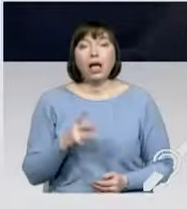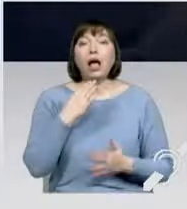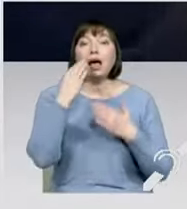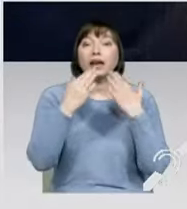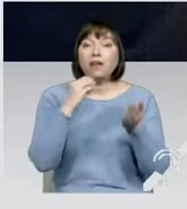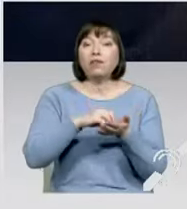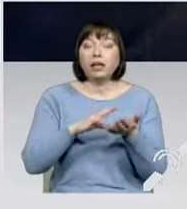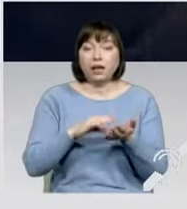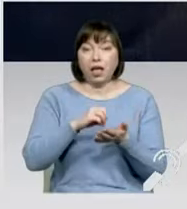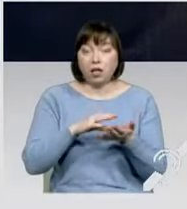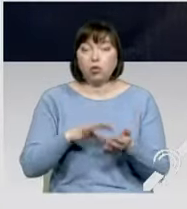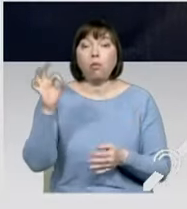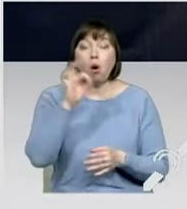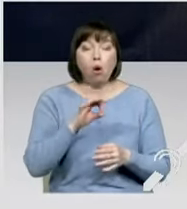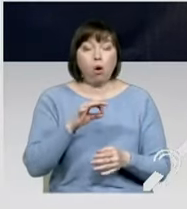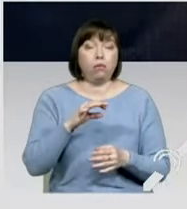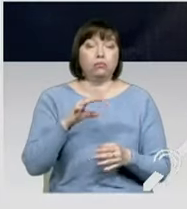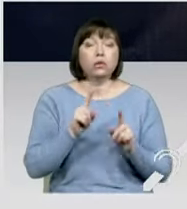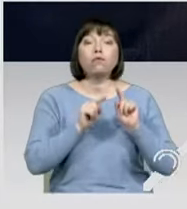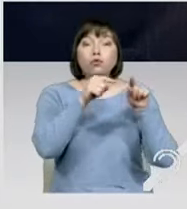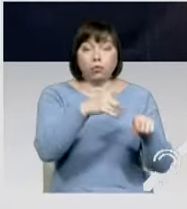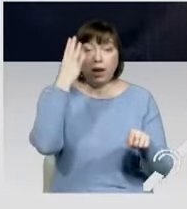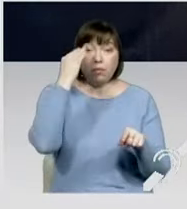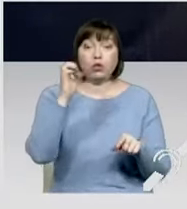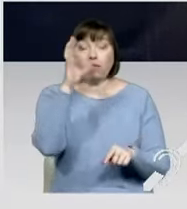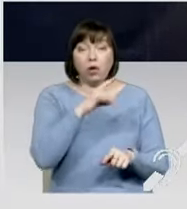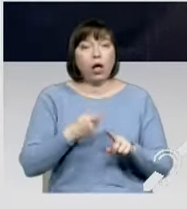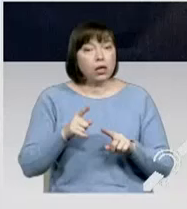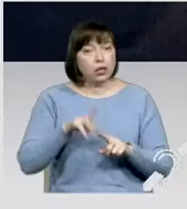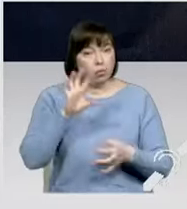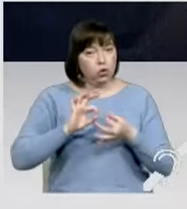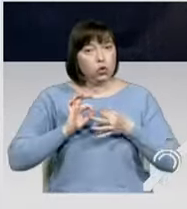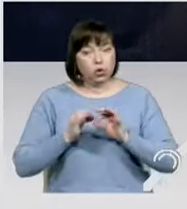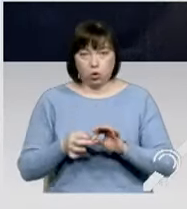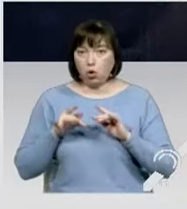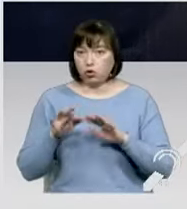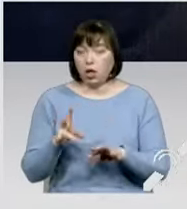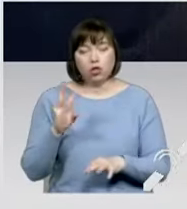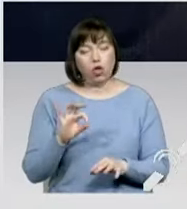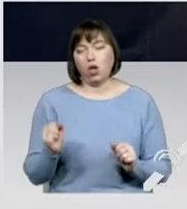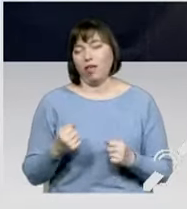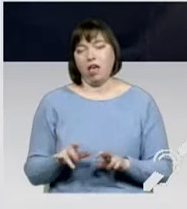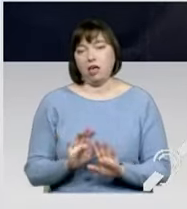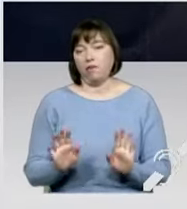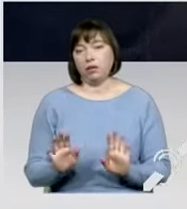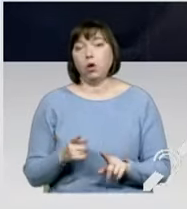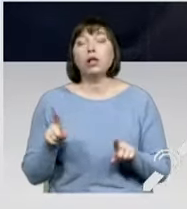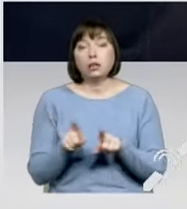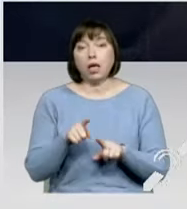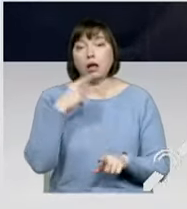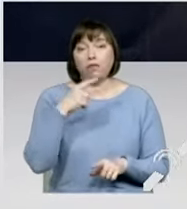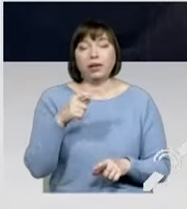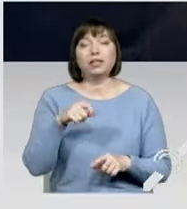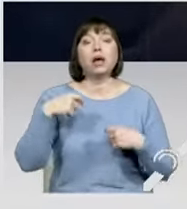Referendumul privind aderarea Republicii Moldova la Uniunea Europeană va fi un exercițiu complicat, dar nu imposibil. Asta susține